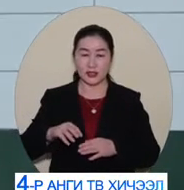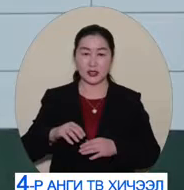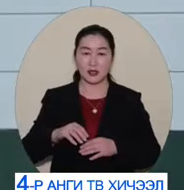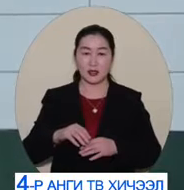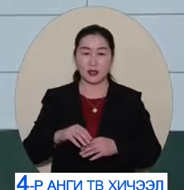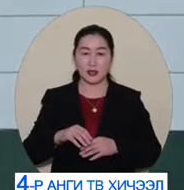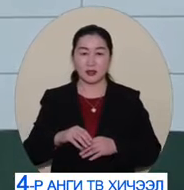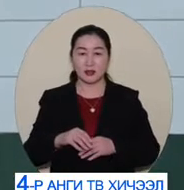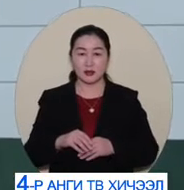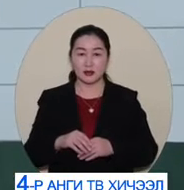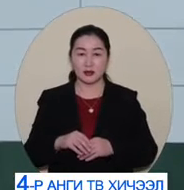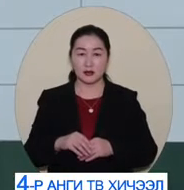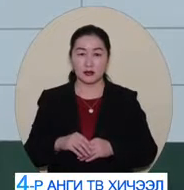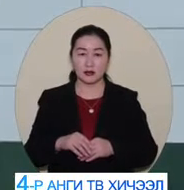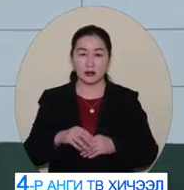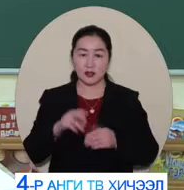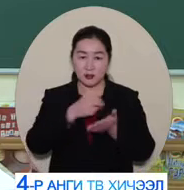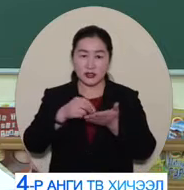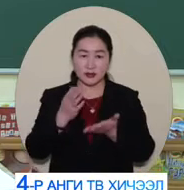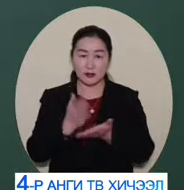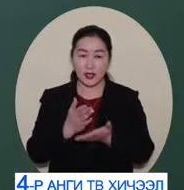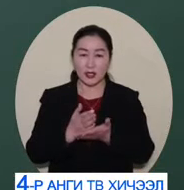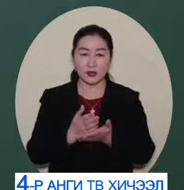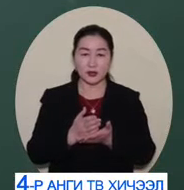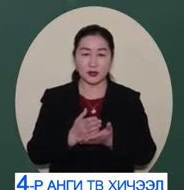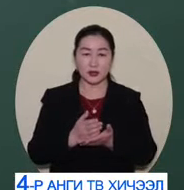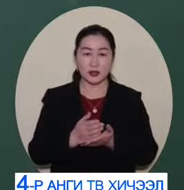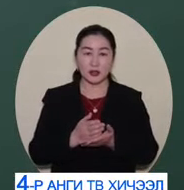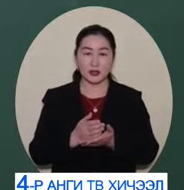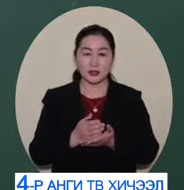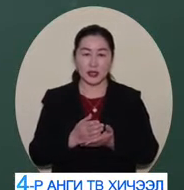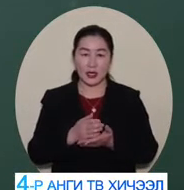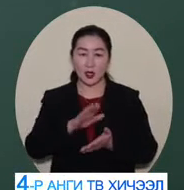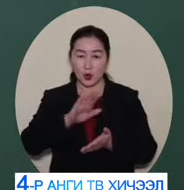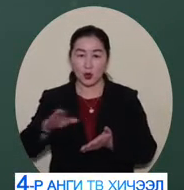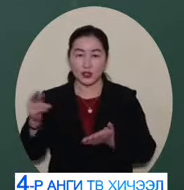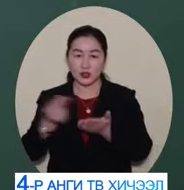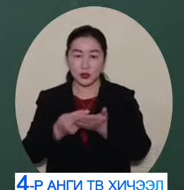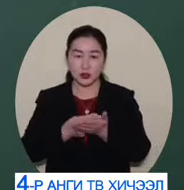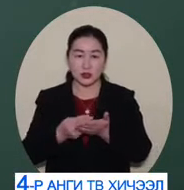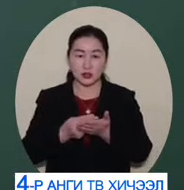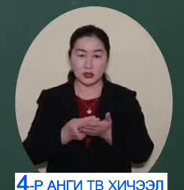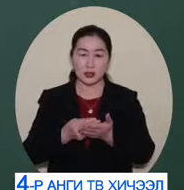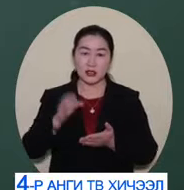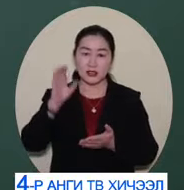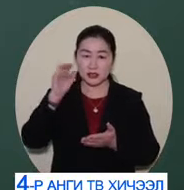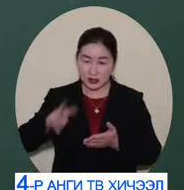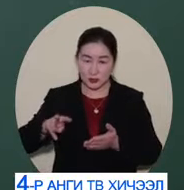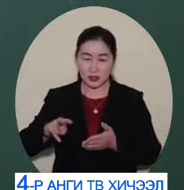бүгдээрээ метр сантиметр гэсэн хоёр өөр нэрт тэмдэглэгдсэн байгаа учраас бүгдээрингээ яах хэрэгтэй вэ санагдаж байна та